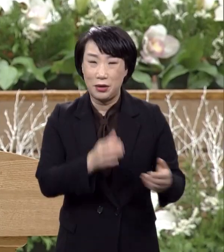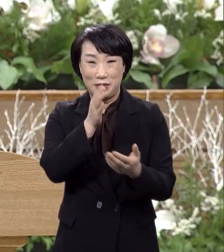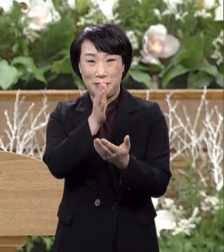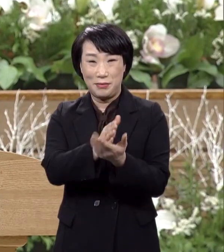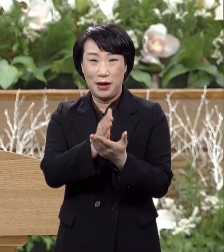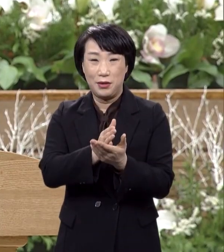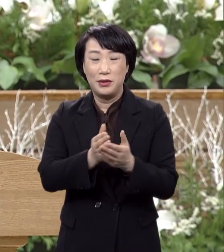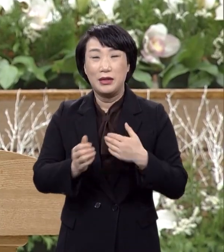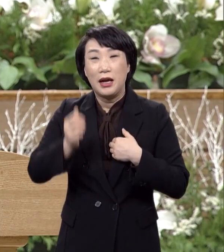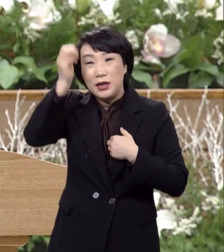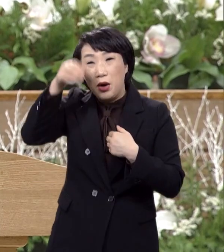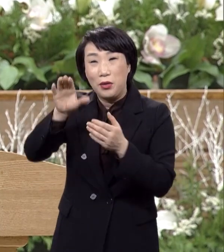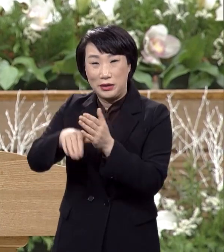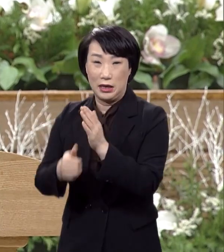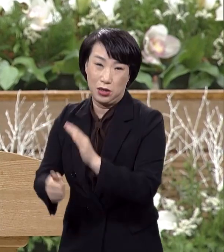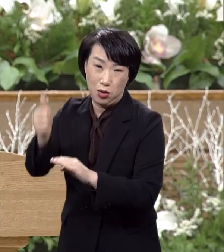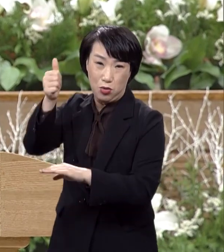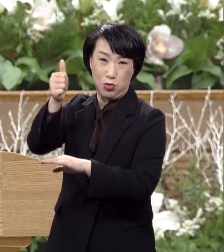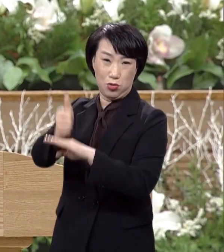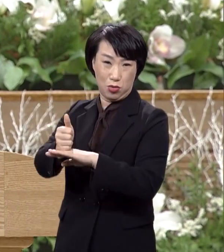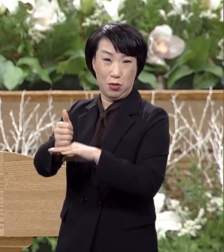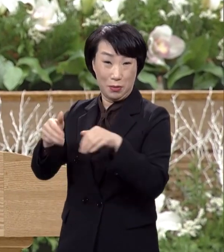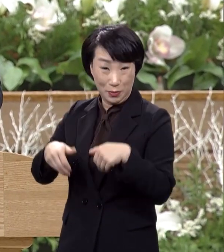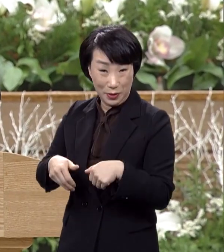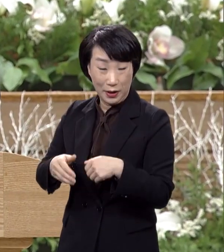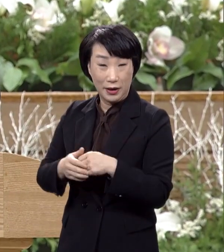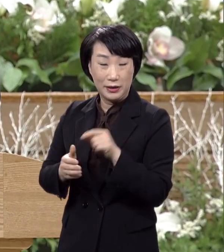말고 영혼의 때 성공자가 되라고